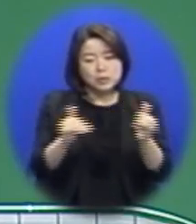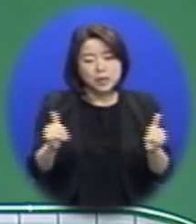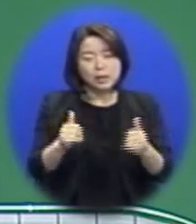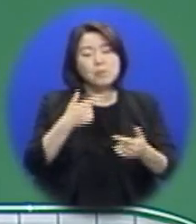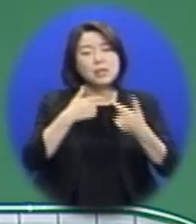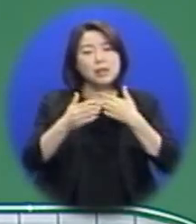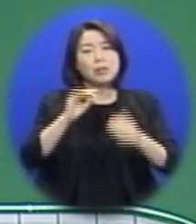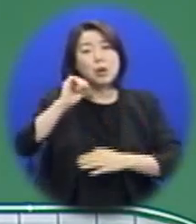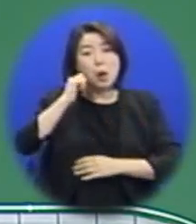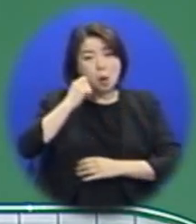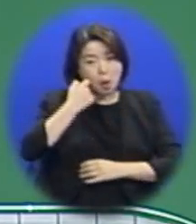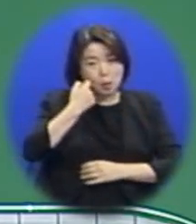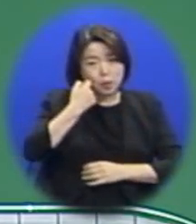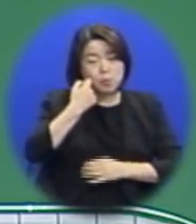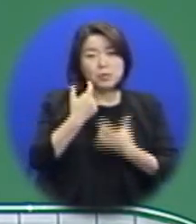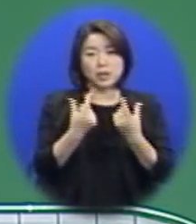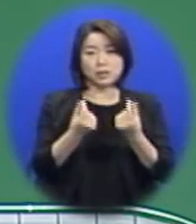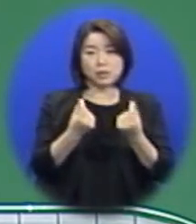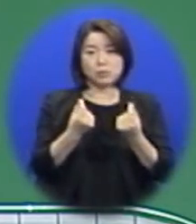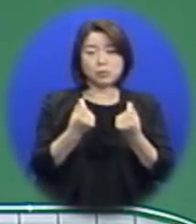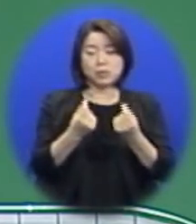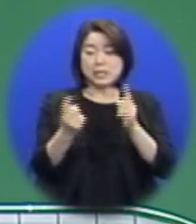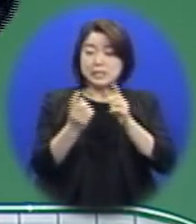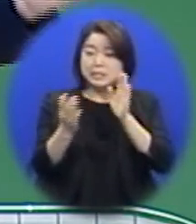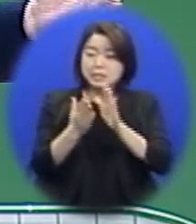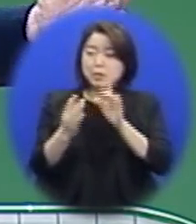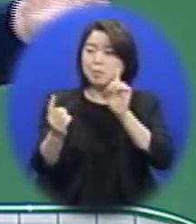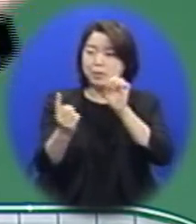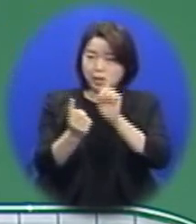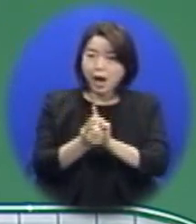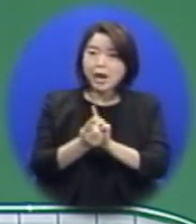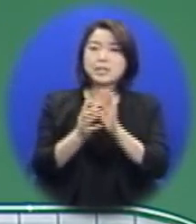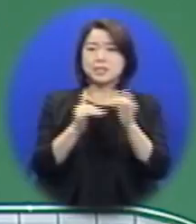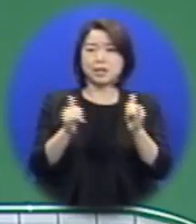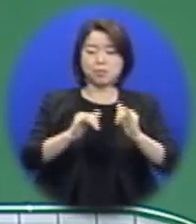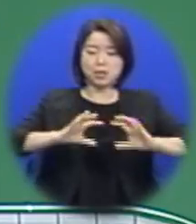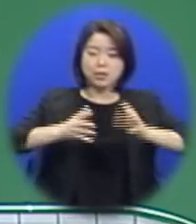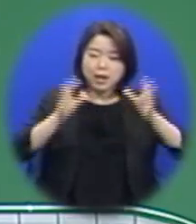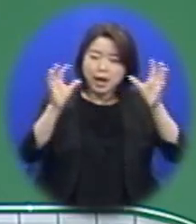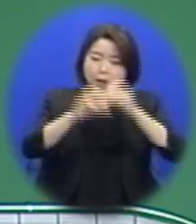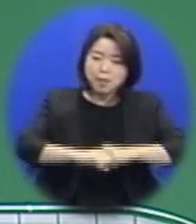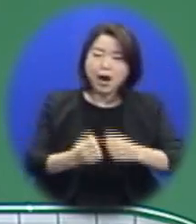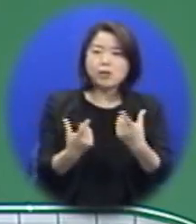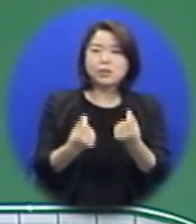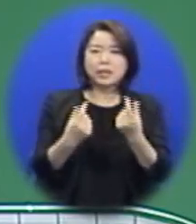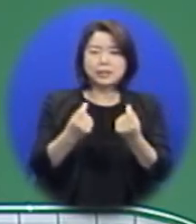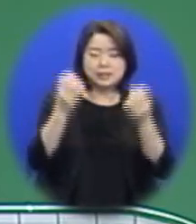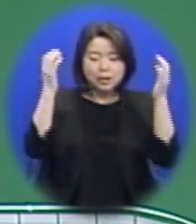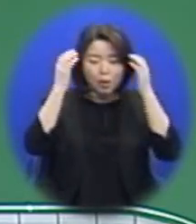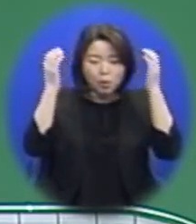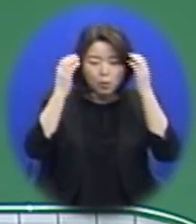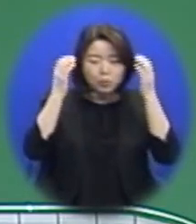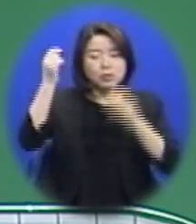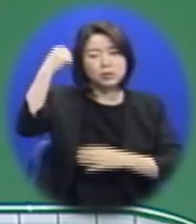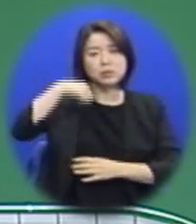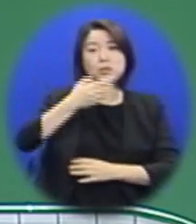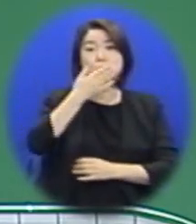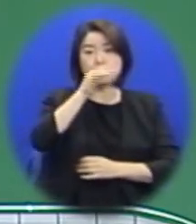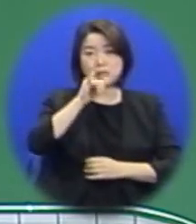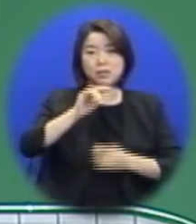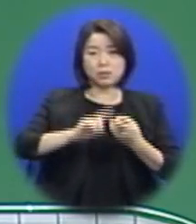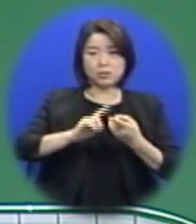같아도 겪는 당사자에게는 나라가 망한 것 같은 고통을 느낄 수 있다는 사실을 알아야